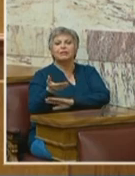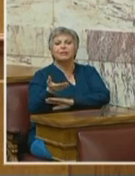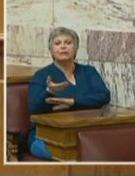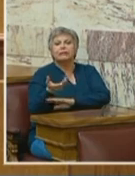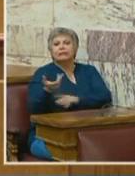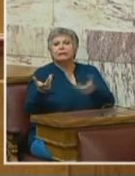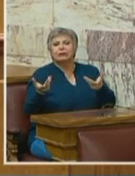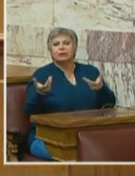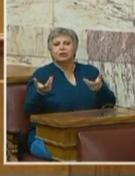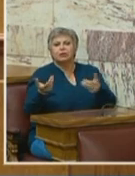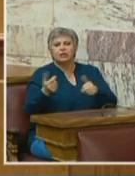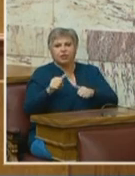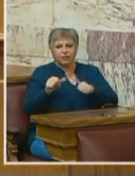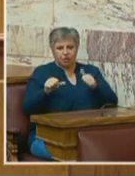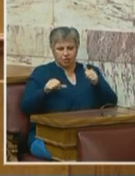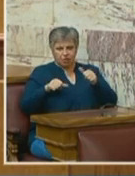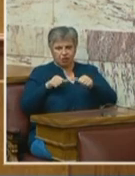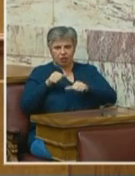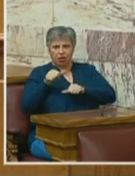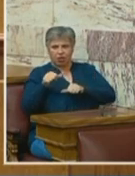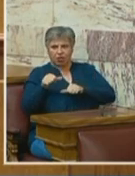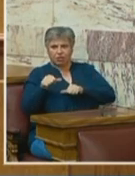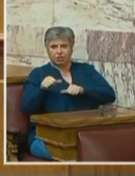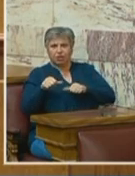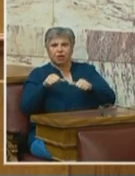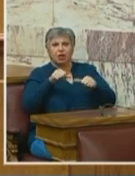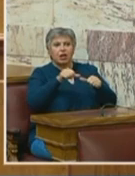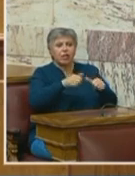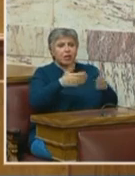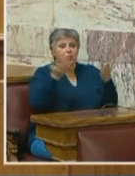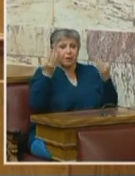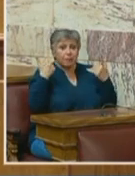Η εισαγγελέας, εξ όσων γνωρίζω, δεν έχει ζητήσει ως όφιλε να κάνει